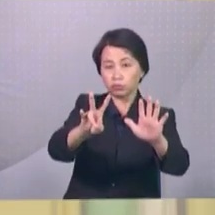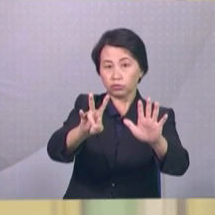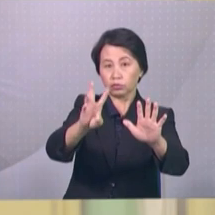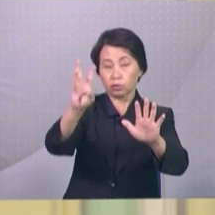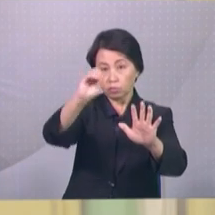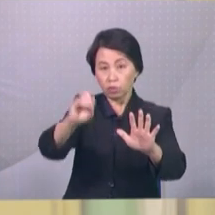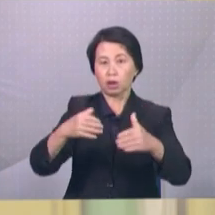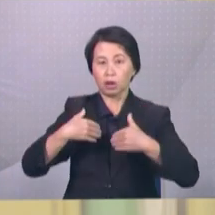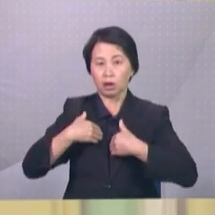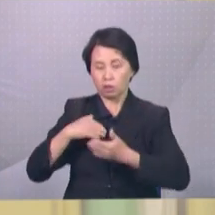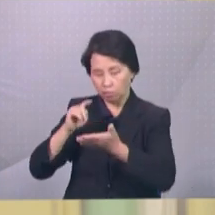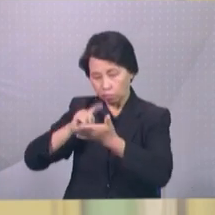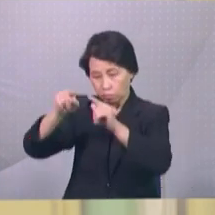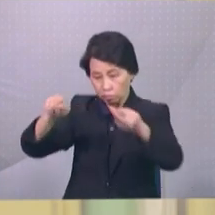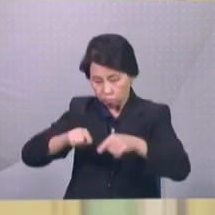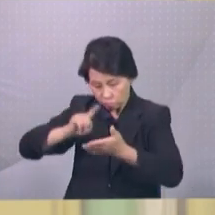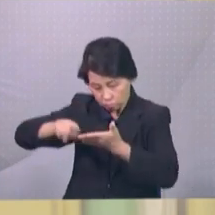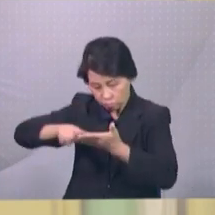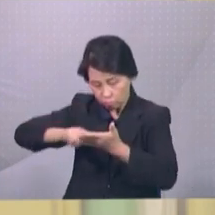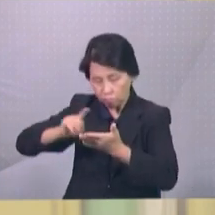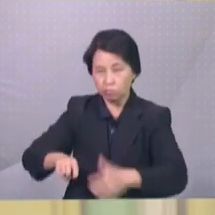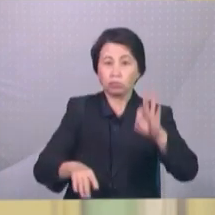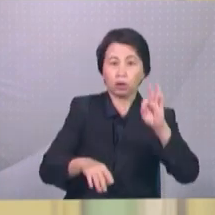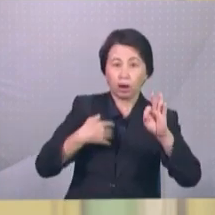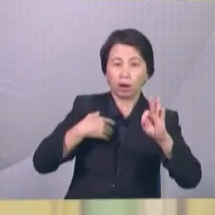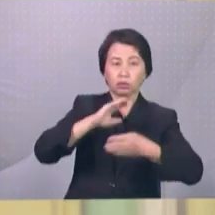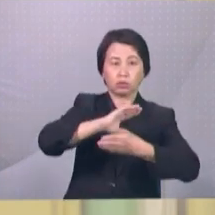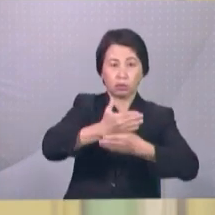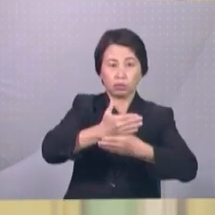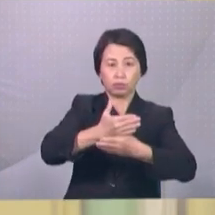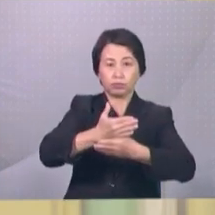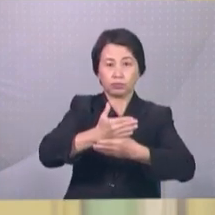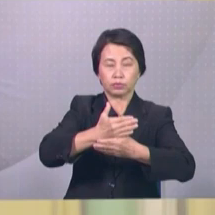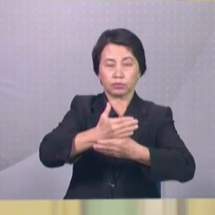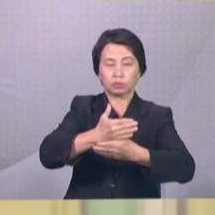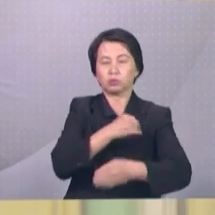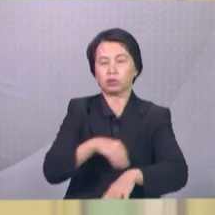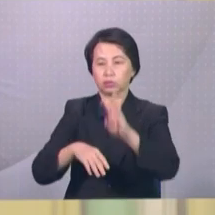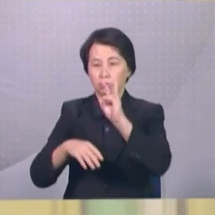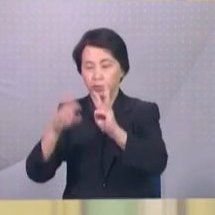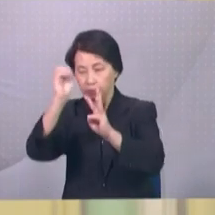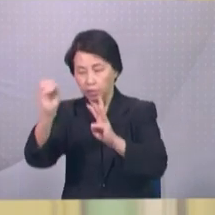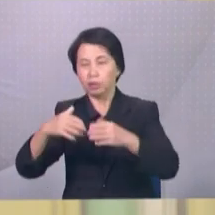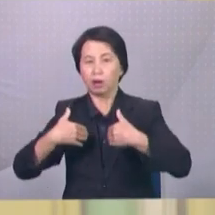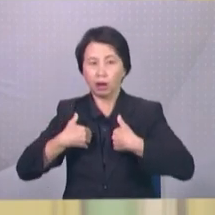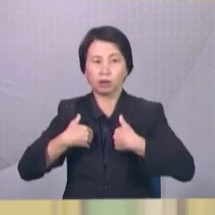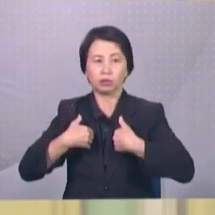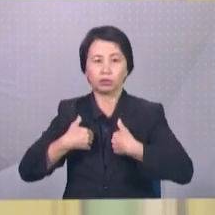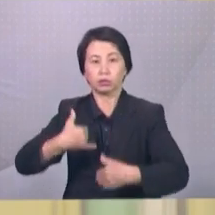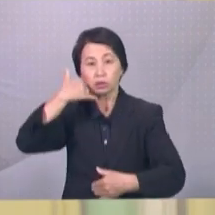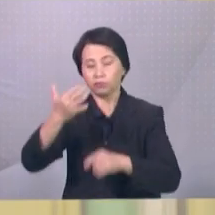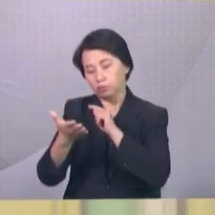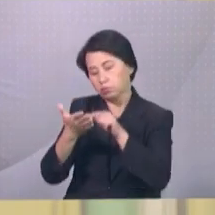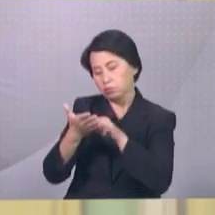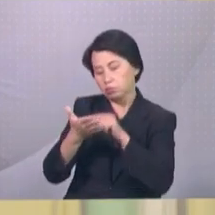5.76% yang mempunyai tablet, 9% mempunyai komputer riba dan 46% mempunyai telefon